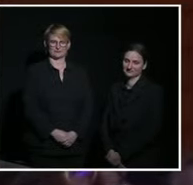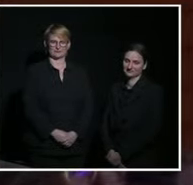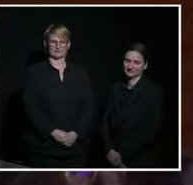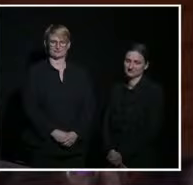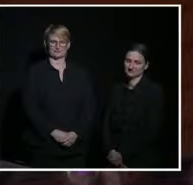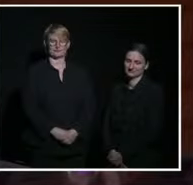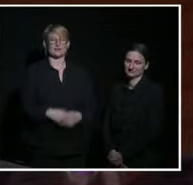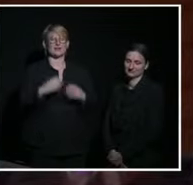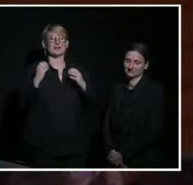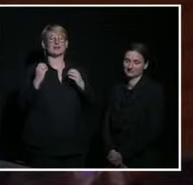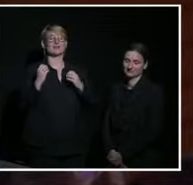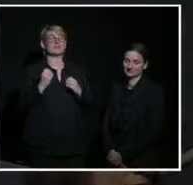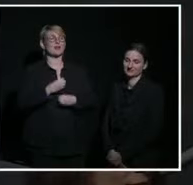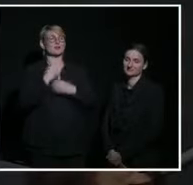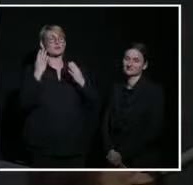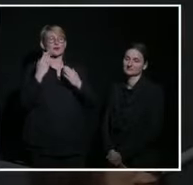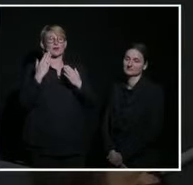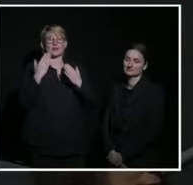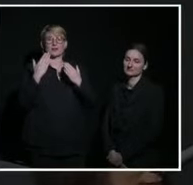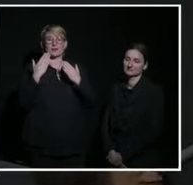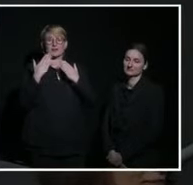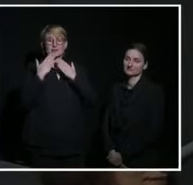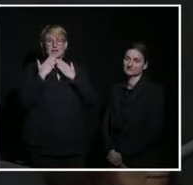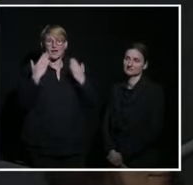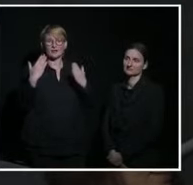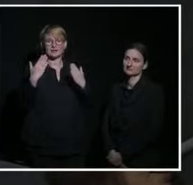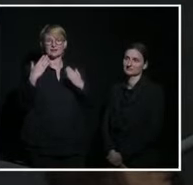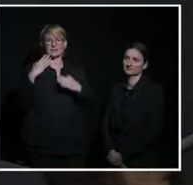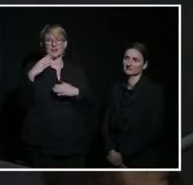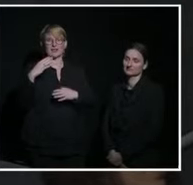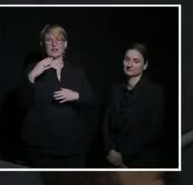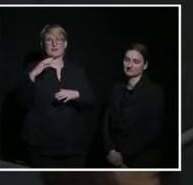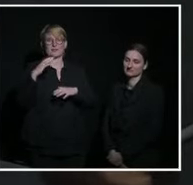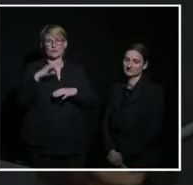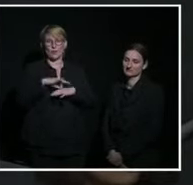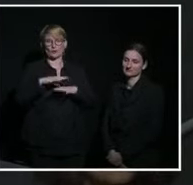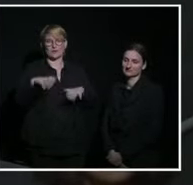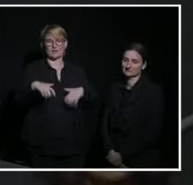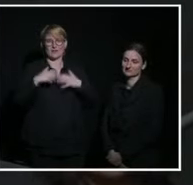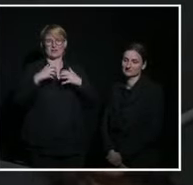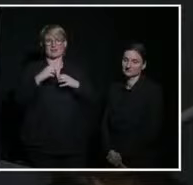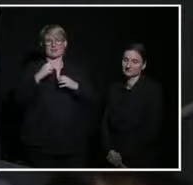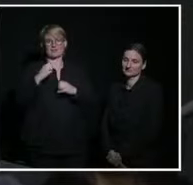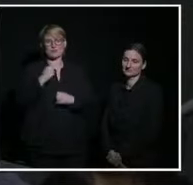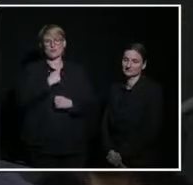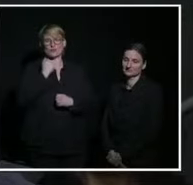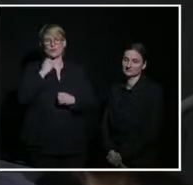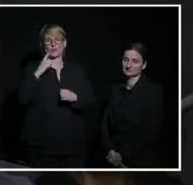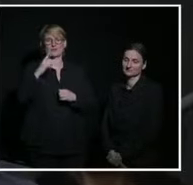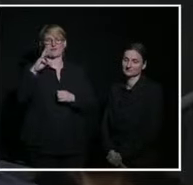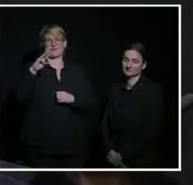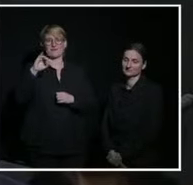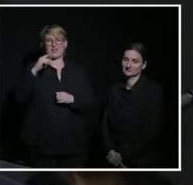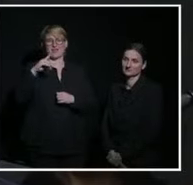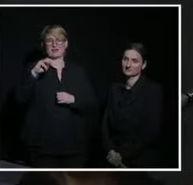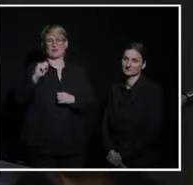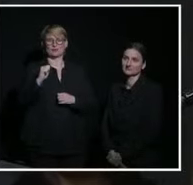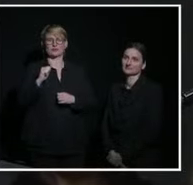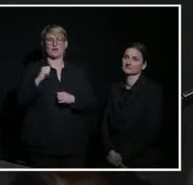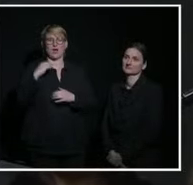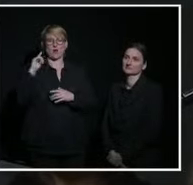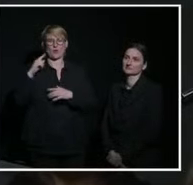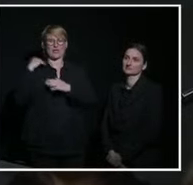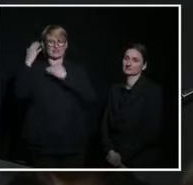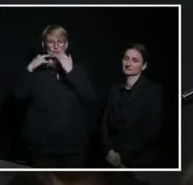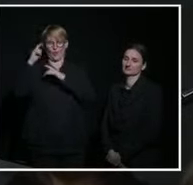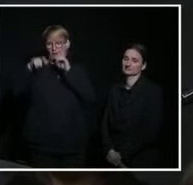Natürlich auch großes Dankeschön an Frau Dr. Katja Wildermuth und Björn Wilhelm für die Unterstützung. Auch an die Historikerinnen und Historiker,